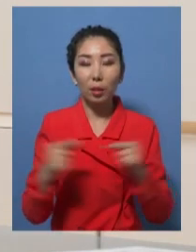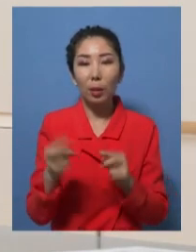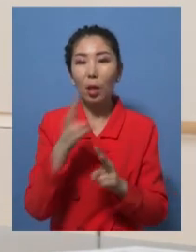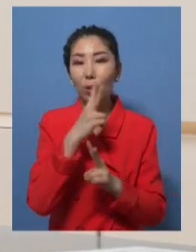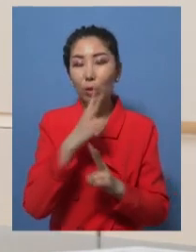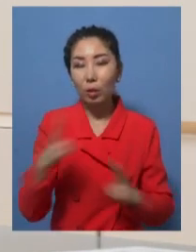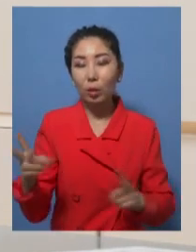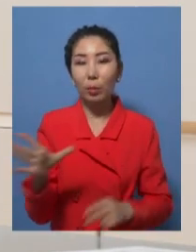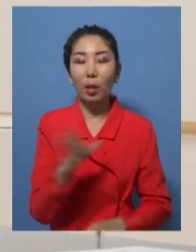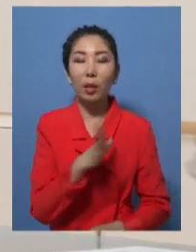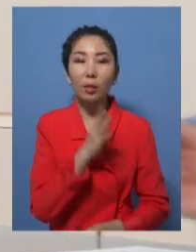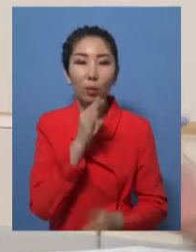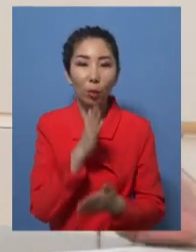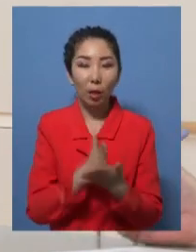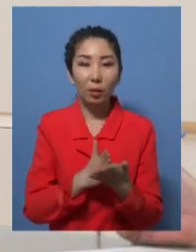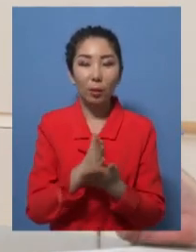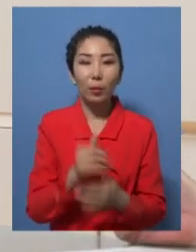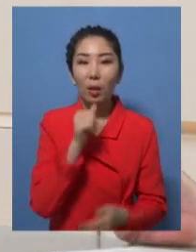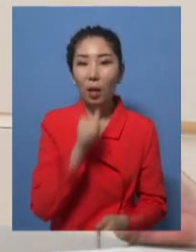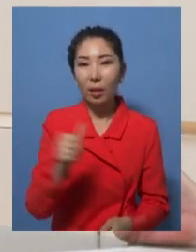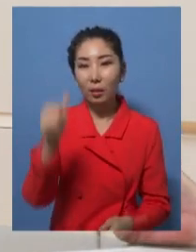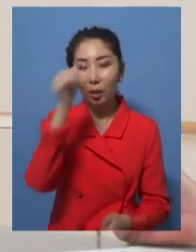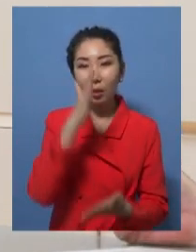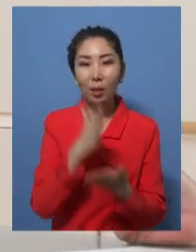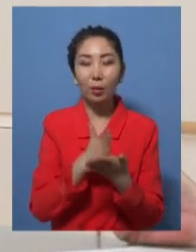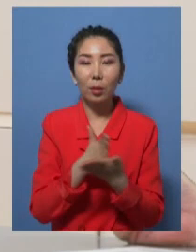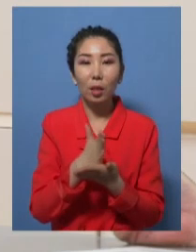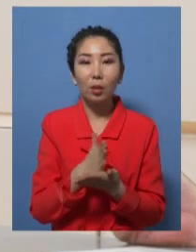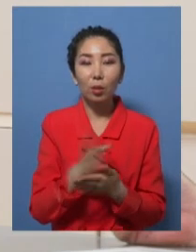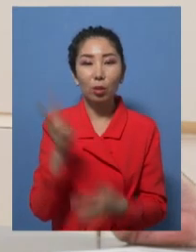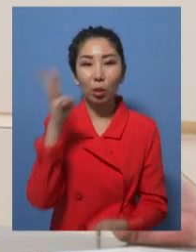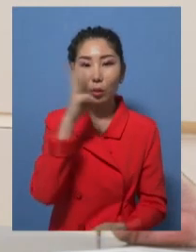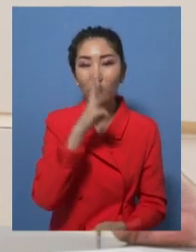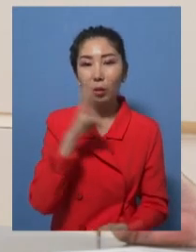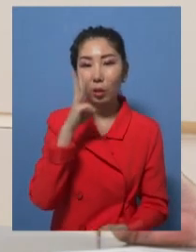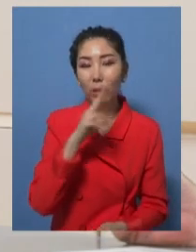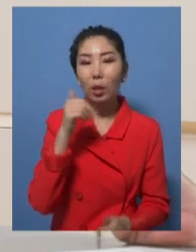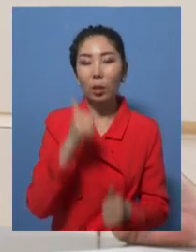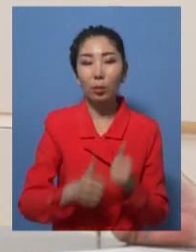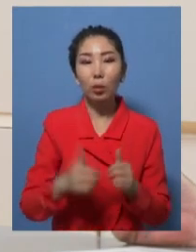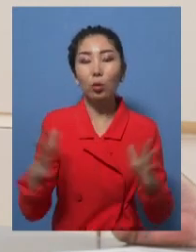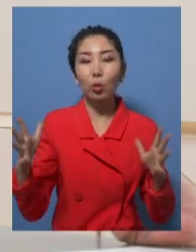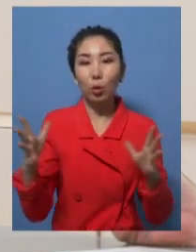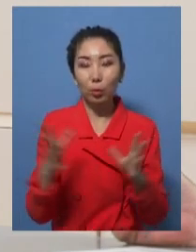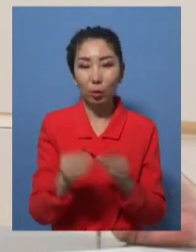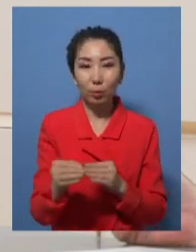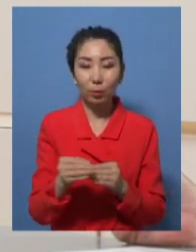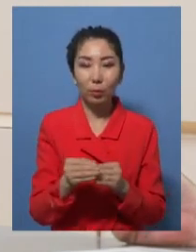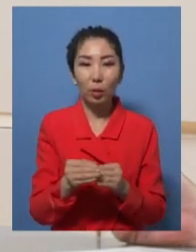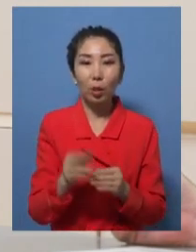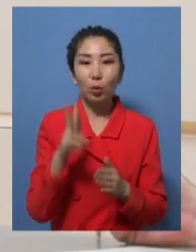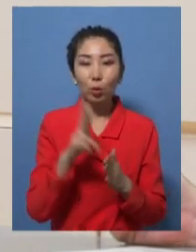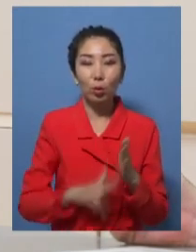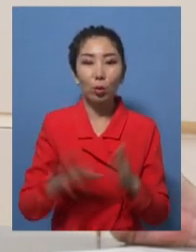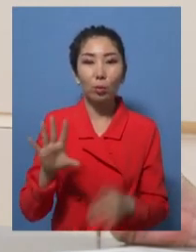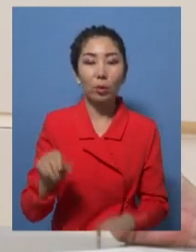бердік. Қазіргі кезде ай сайынғы жаңағы айлықтарын ұстап жатыр, кейбіреулері түгелді төлеп тастады. Қазір енді 800 мың